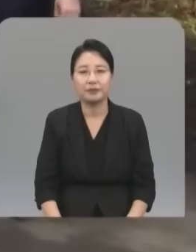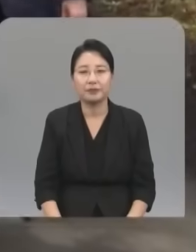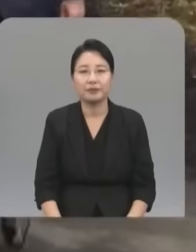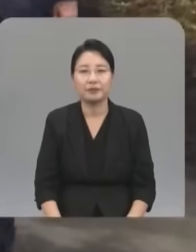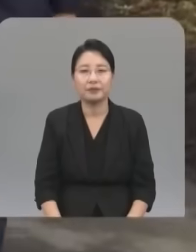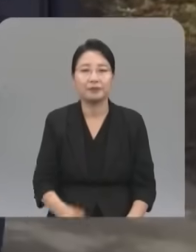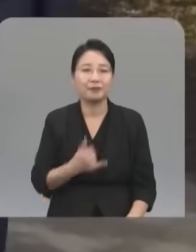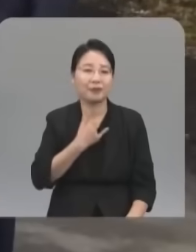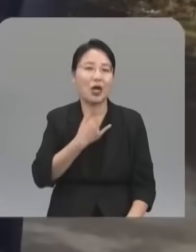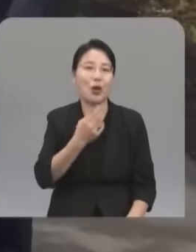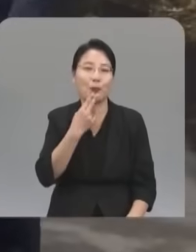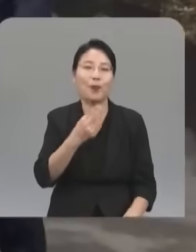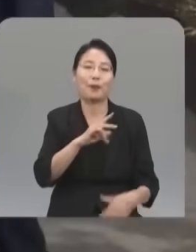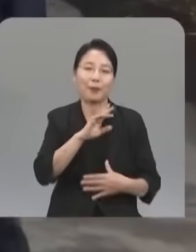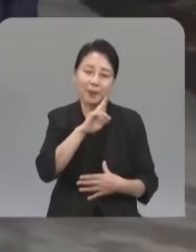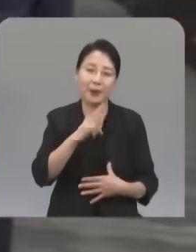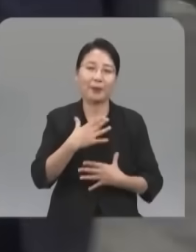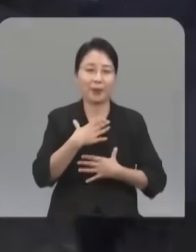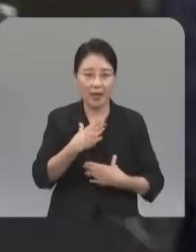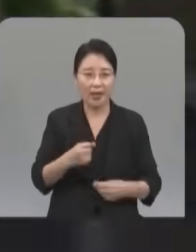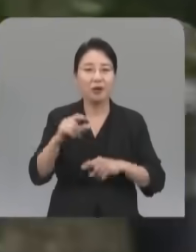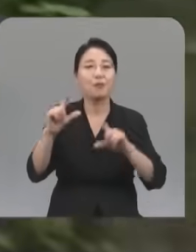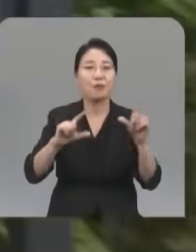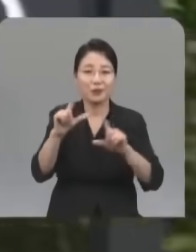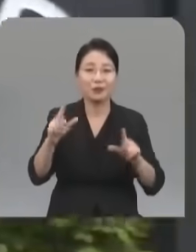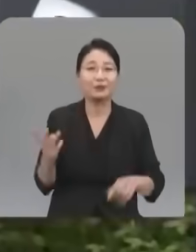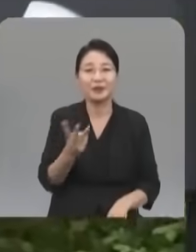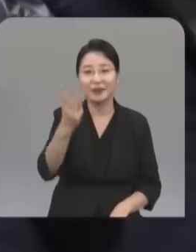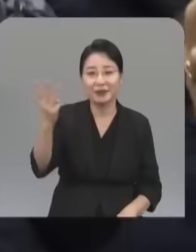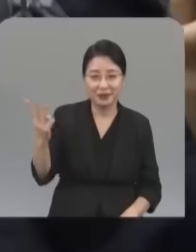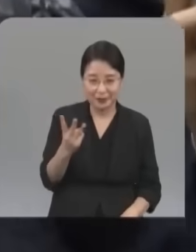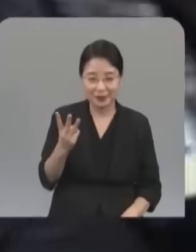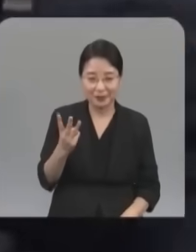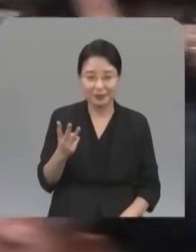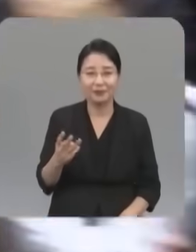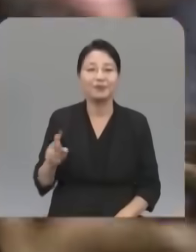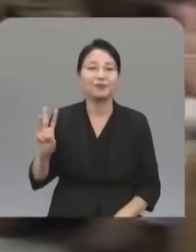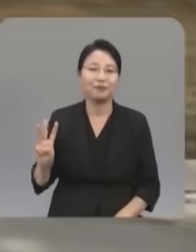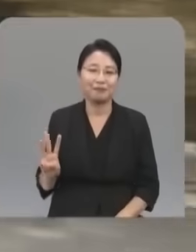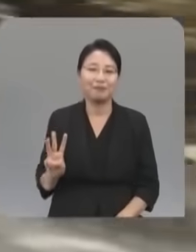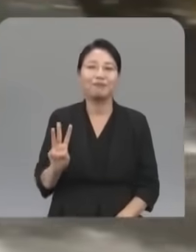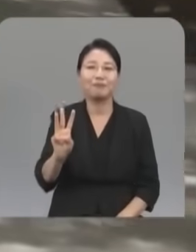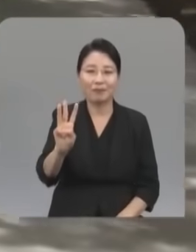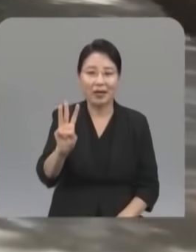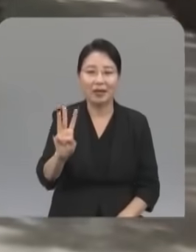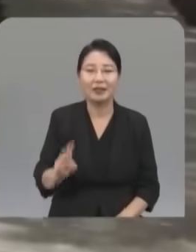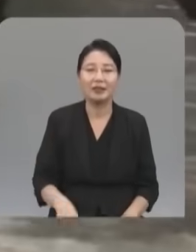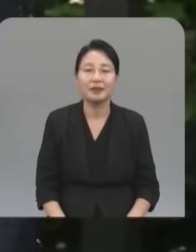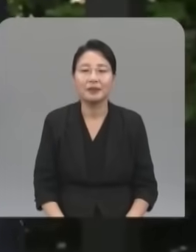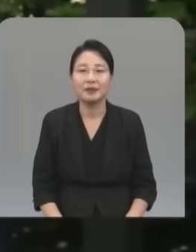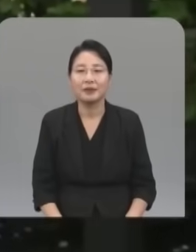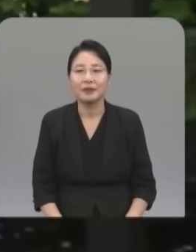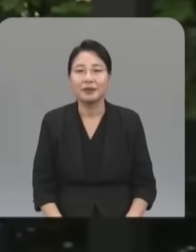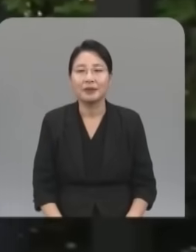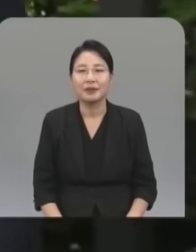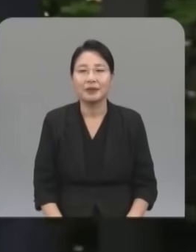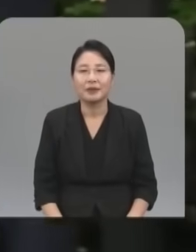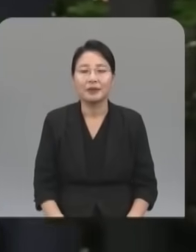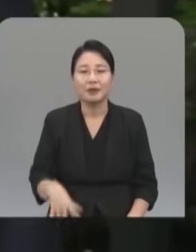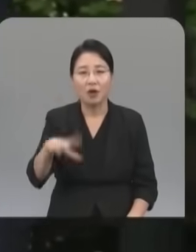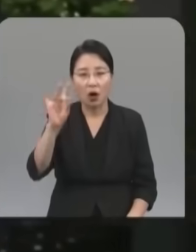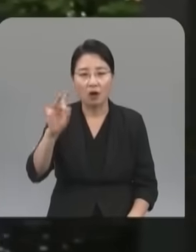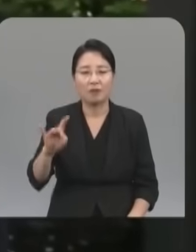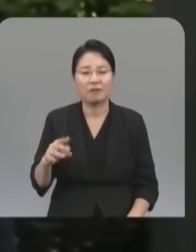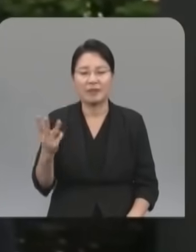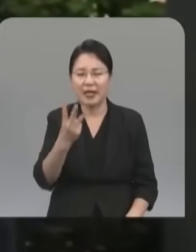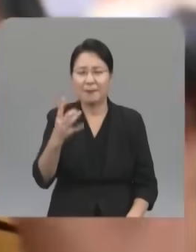넥타이를 매지 않은 편한 차림의 한일 정상이 오솔길을 걸어 나와 바이든 미 대통령과 만납니다. 처음 별도로 열린